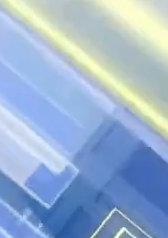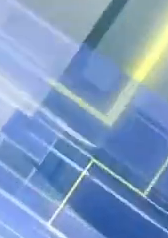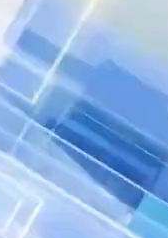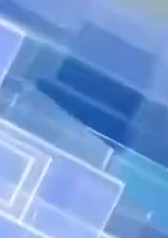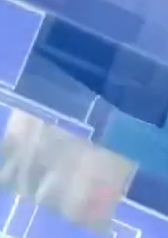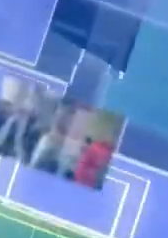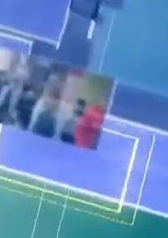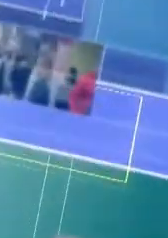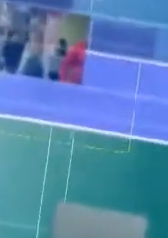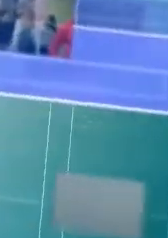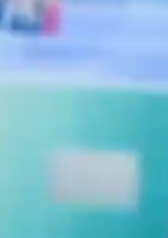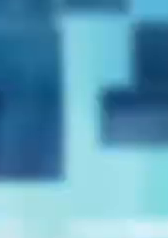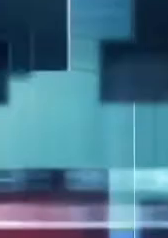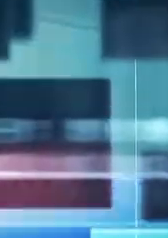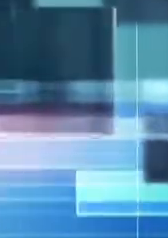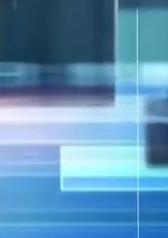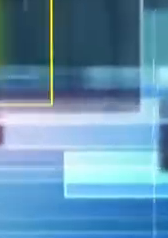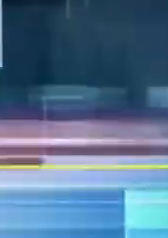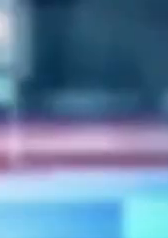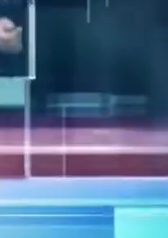МУЗЫКАЛЬНАЯ ЗАСТАВКА